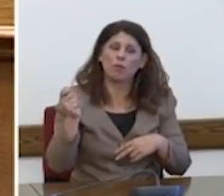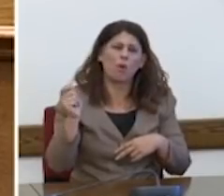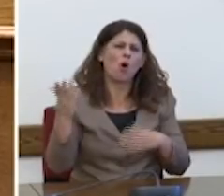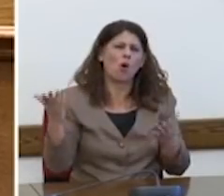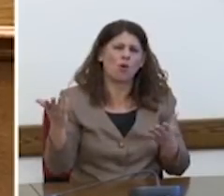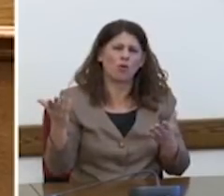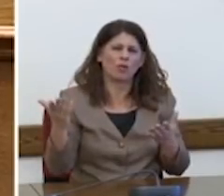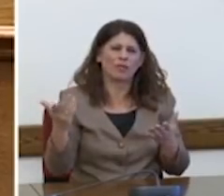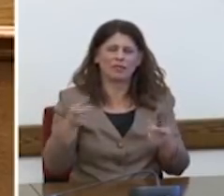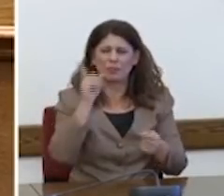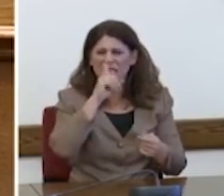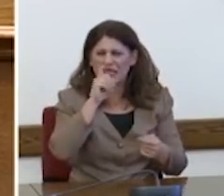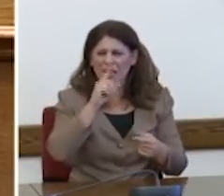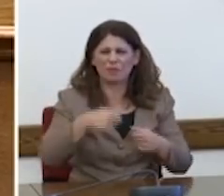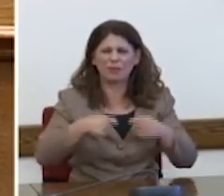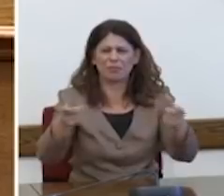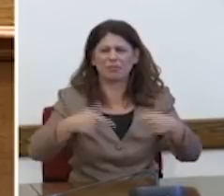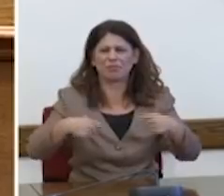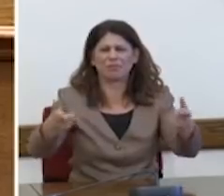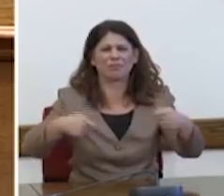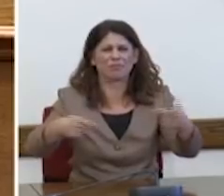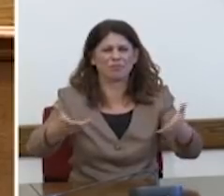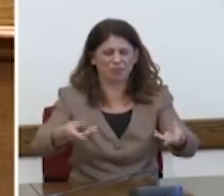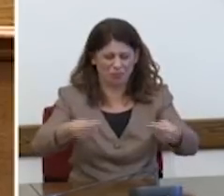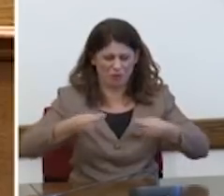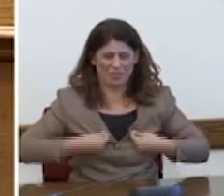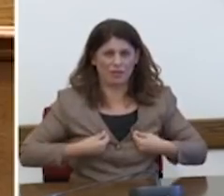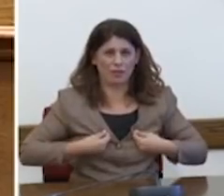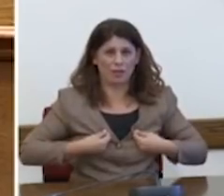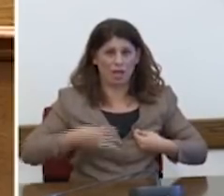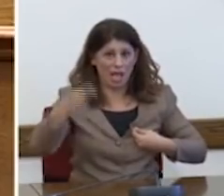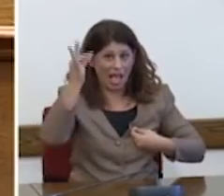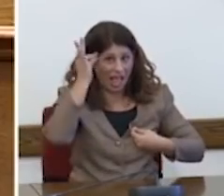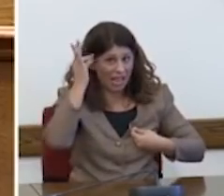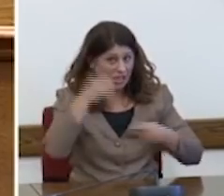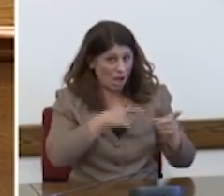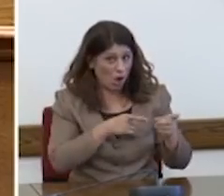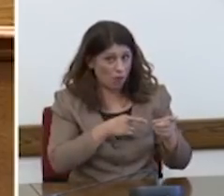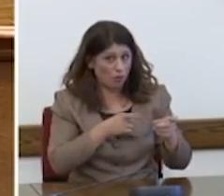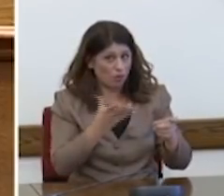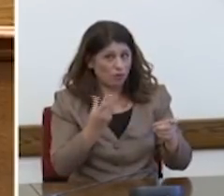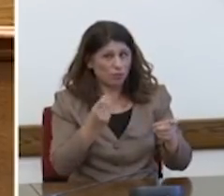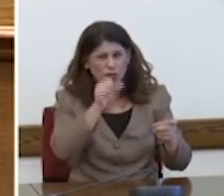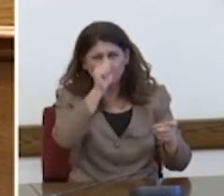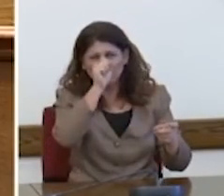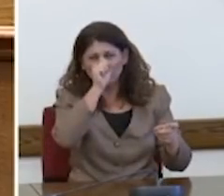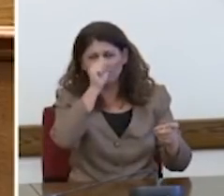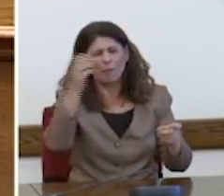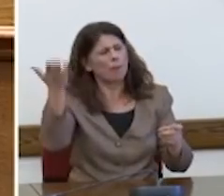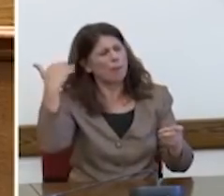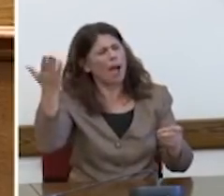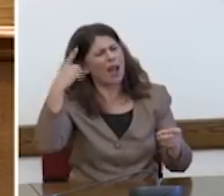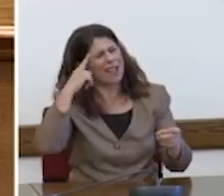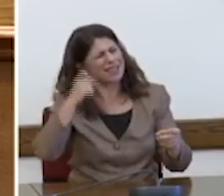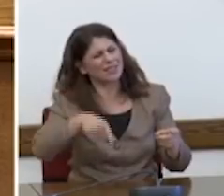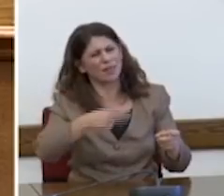μας πλασάρετε για μεταξωτές κορδέλες, ότι τα γαλλικά όπλα είναι πολύ παλιά υπόθεση στη χώρα μας,